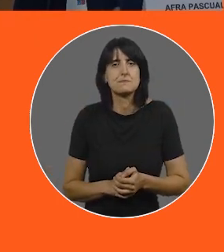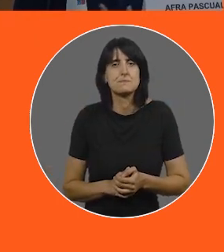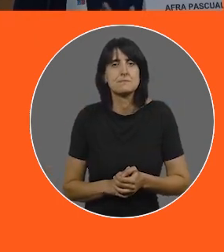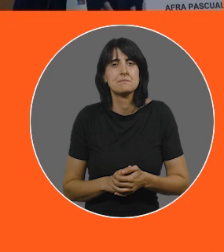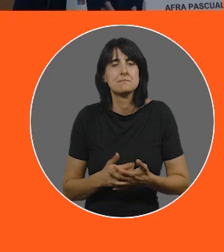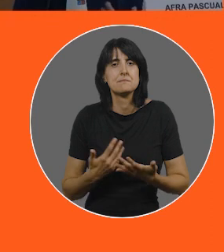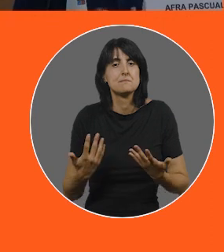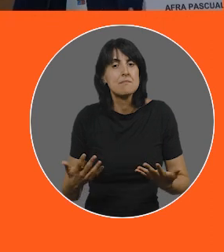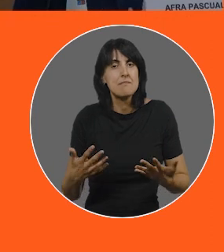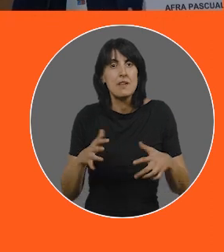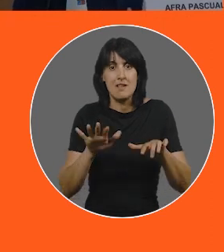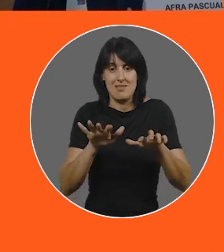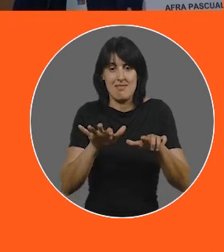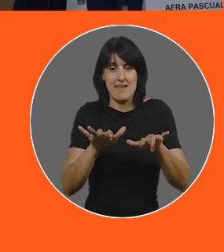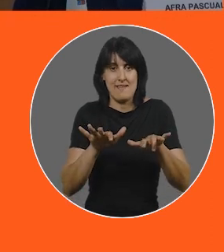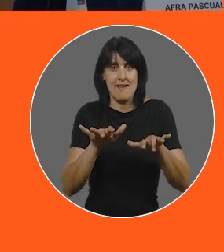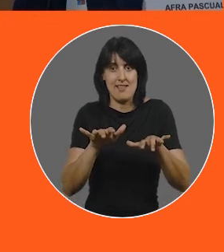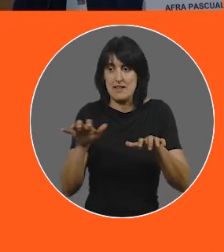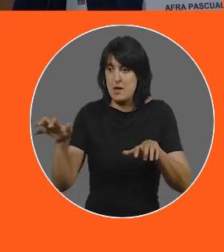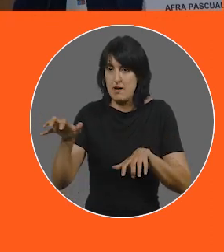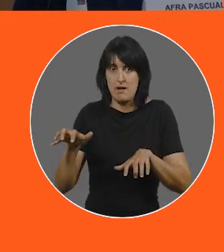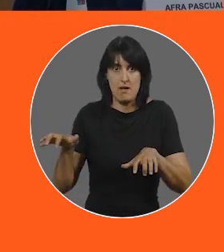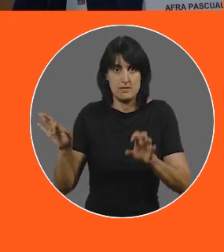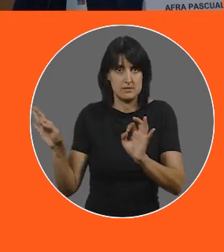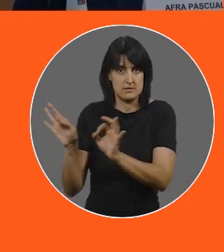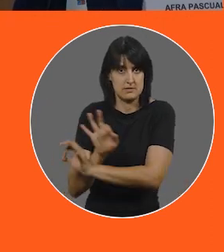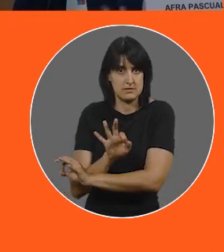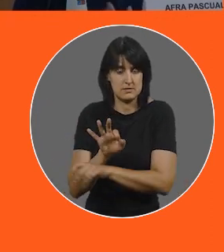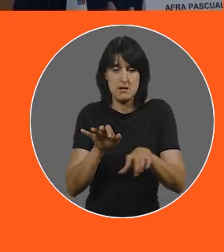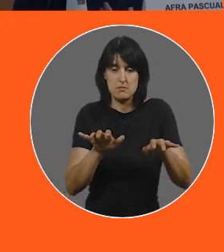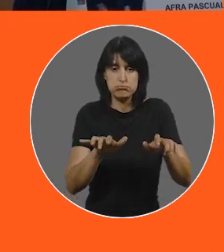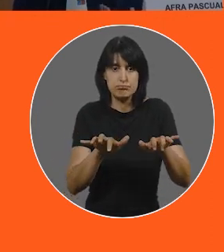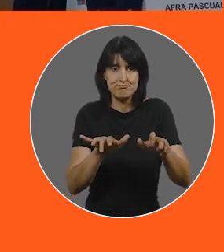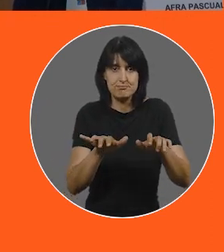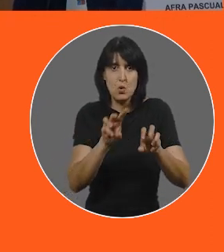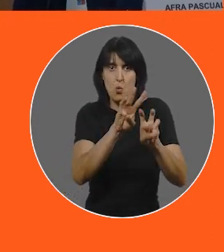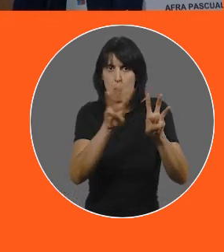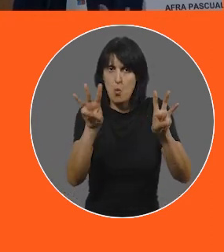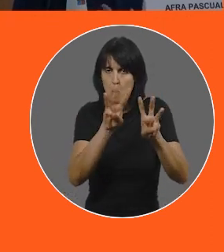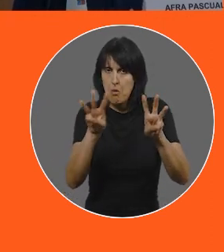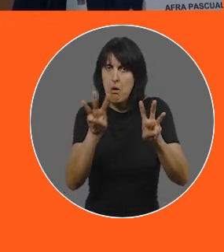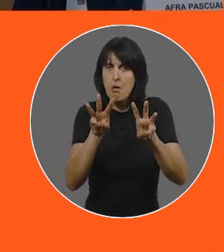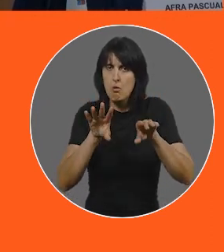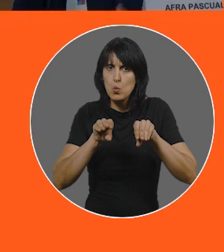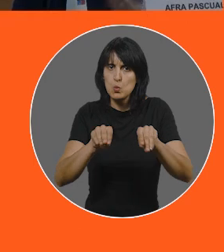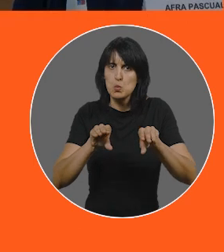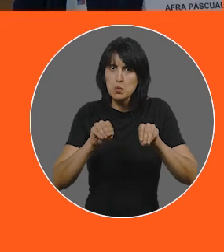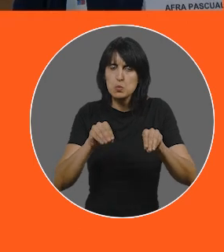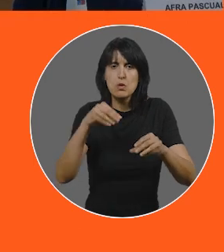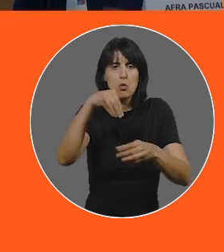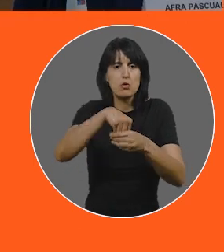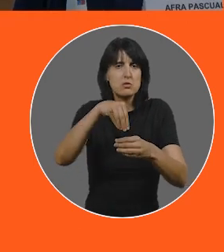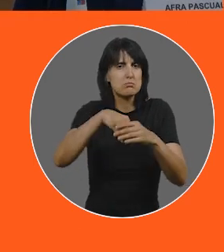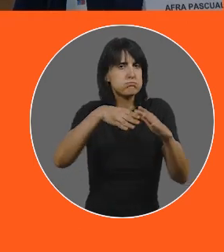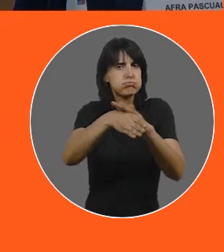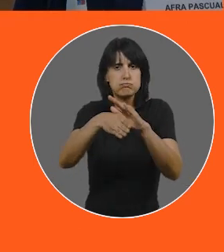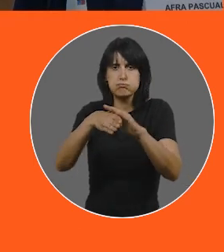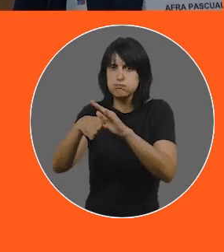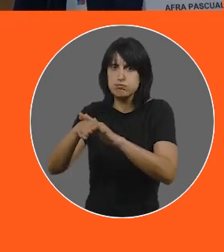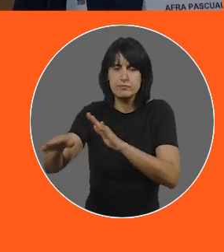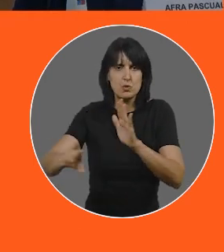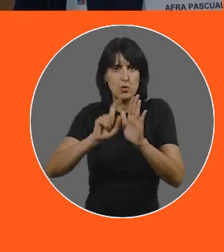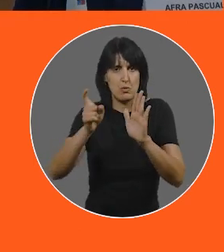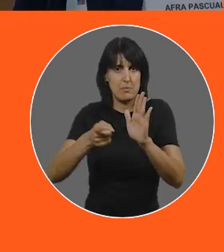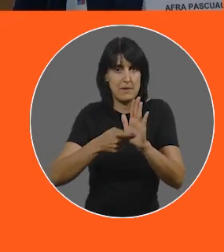tant, mitjançant el teclat, que no és el mouse, puc utilitzar la web i puc accedir a qualsevol contingut que hi